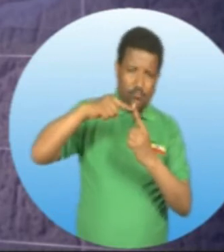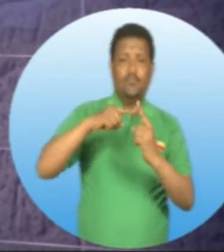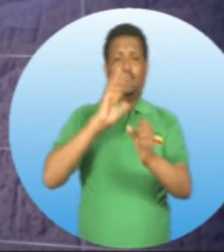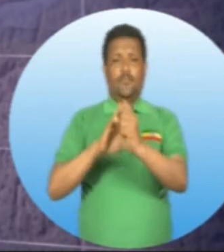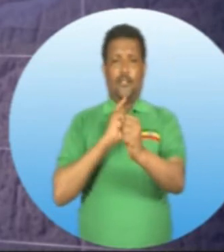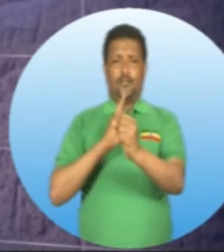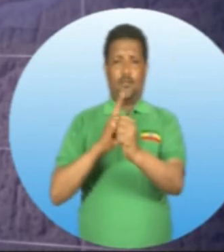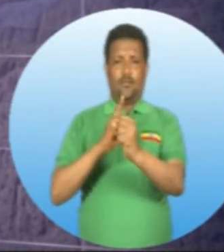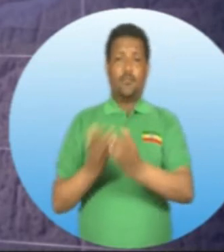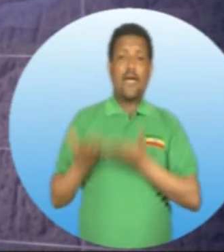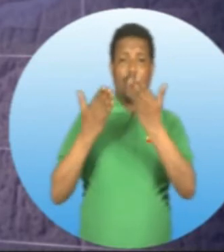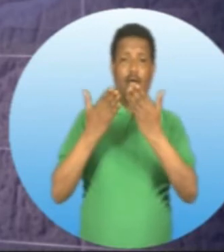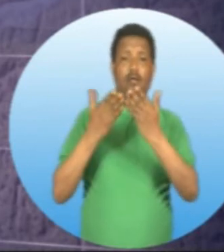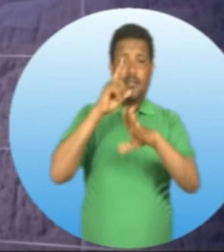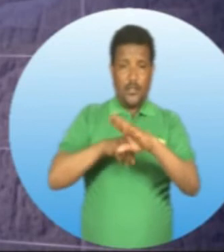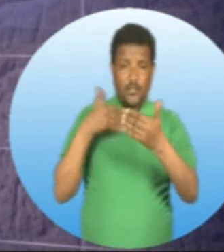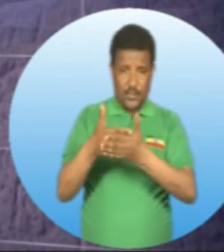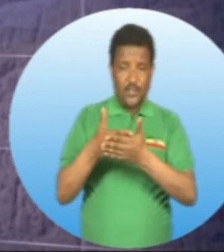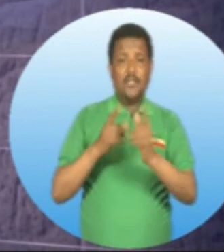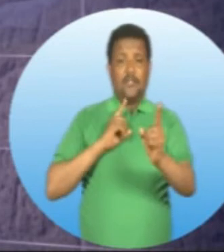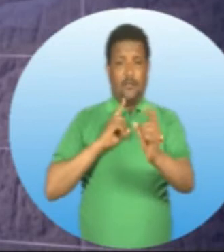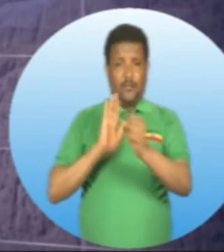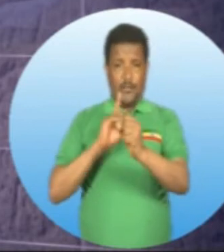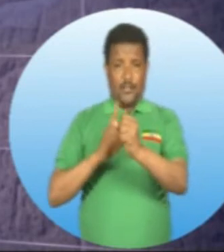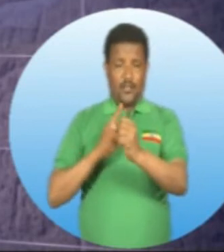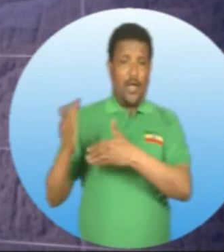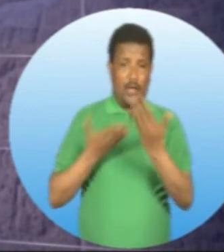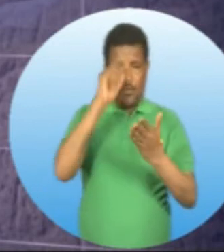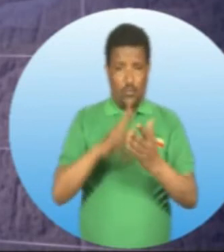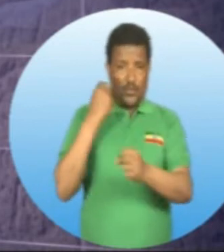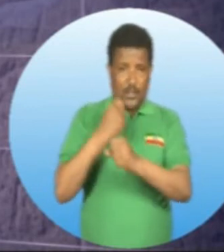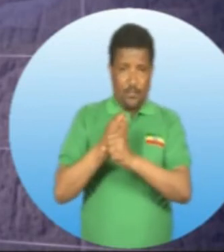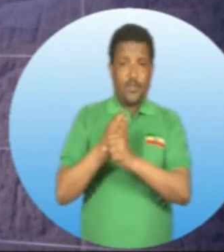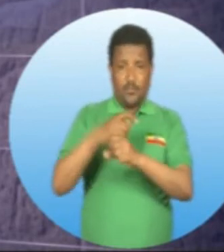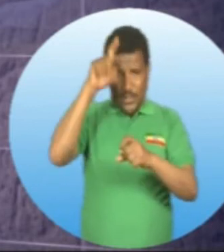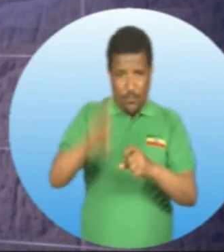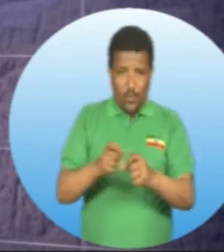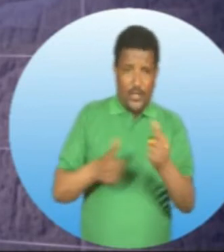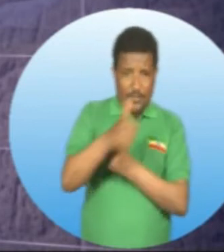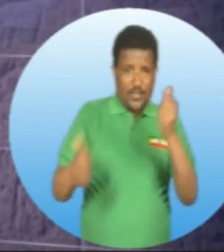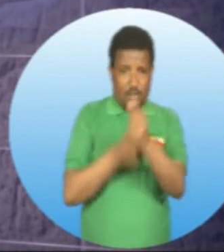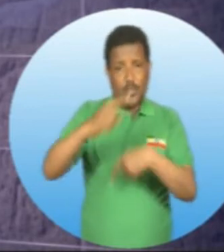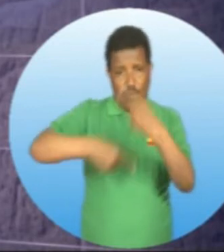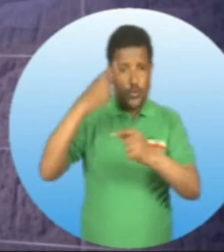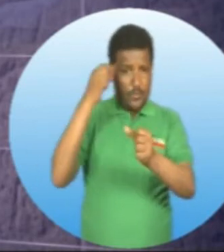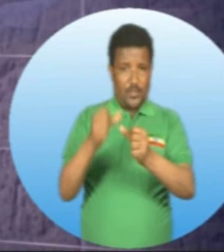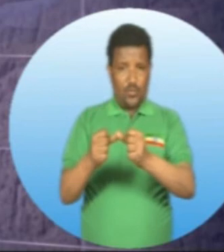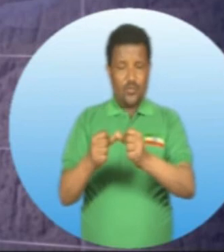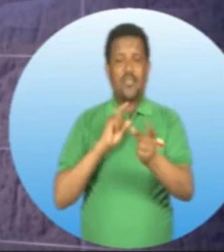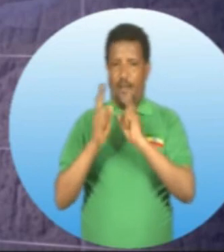ቅጽበት ንግግር አቅራቢው ሊተገብራቸው የሚገቡትን ቅደም ተከተላዊ ሂደቶች በማስተዋወስ